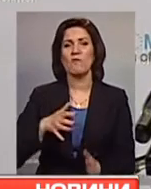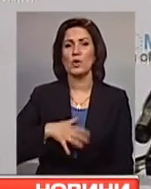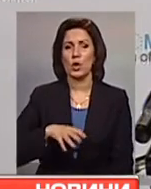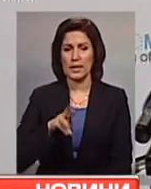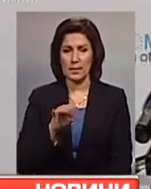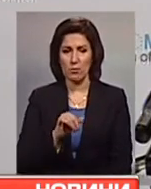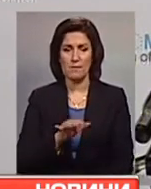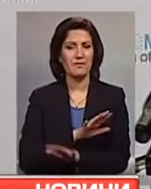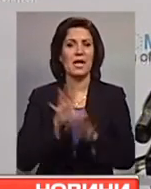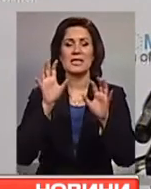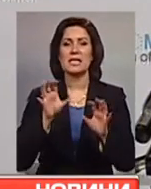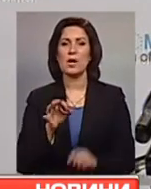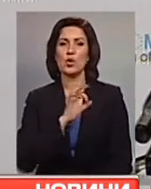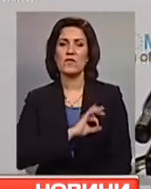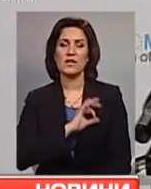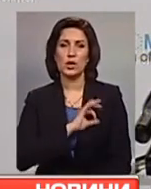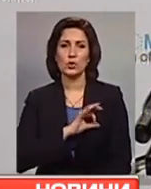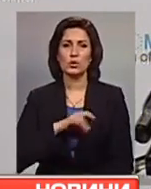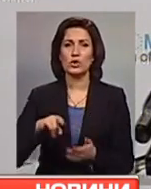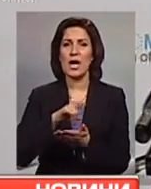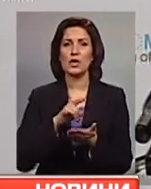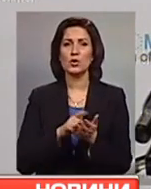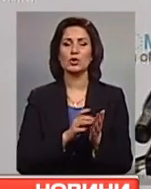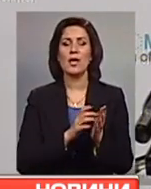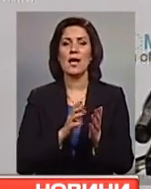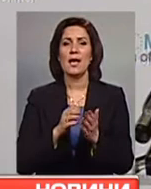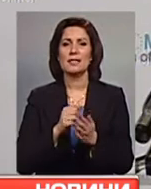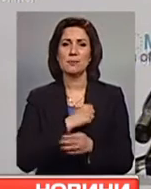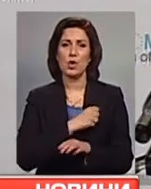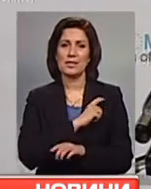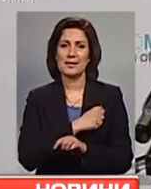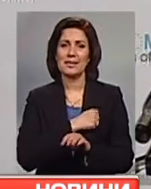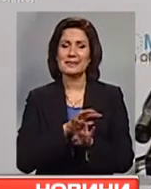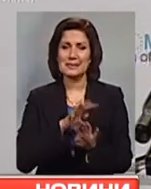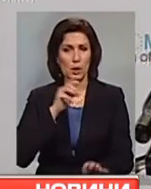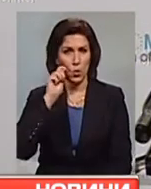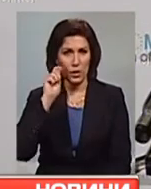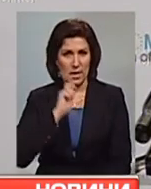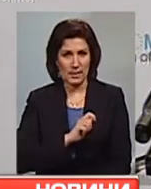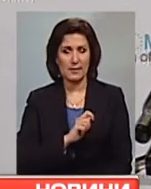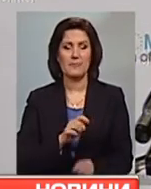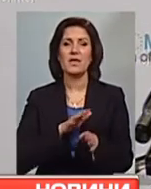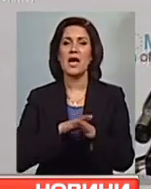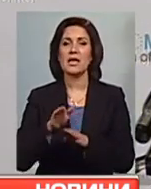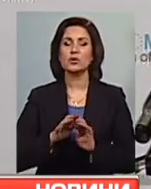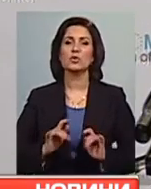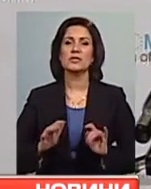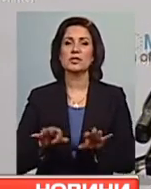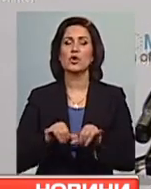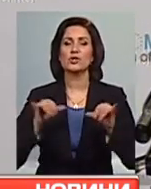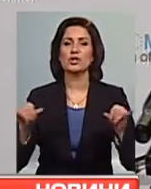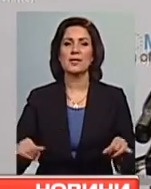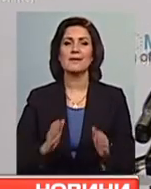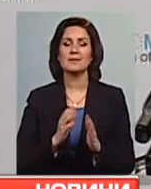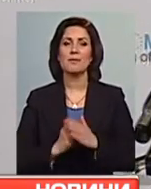Криму незаконно використовуючи аеродромного мережу збройних сил України реалізуються заходи з розширення системи